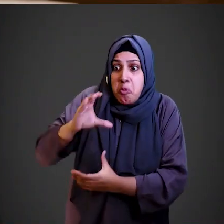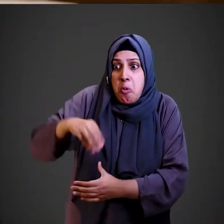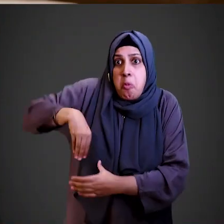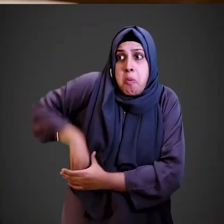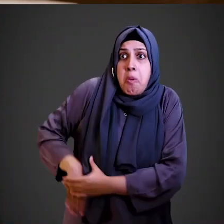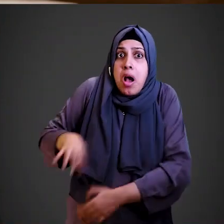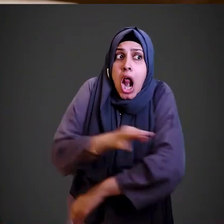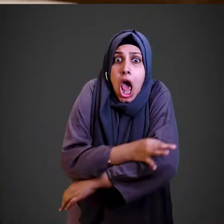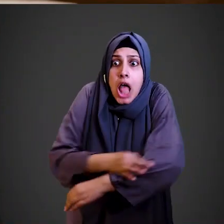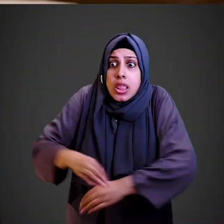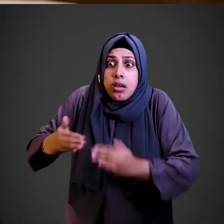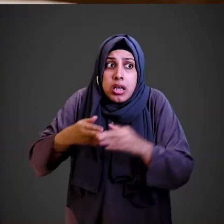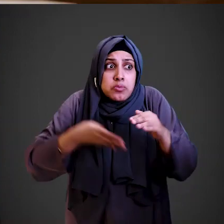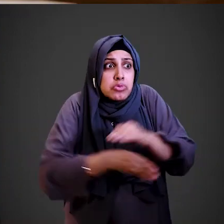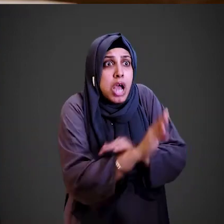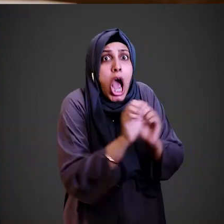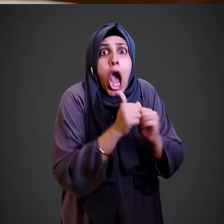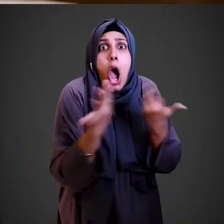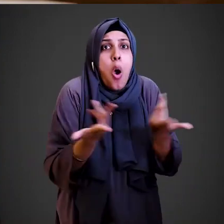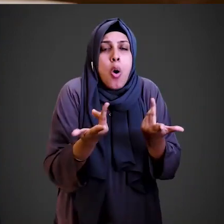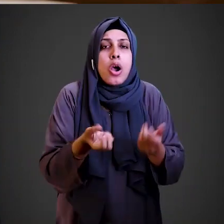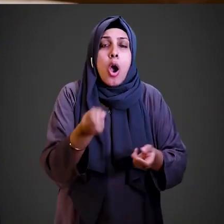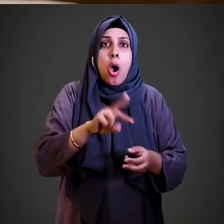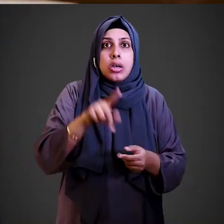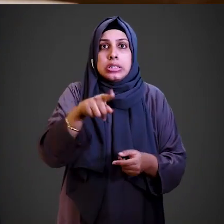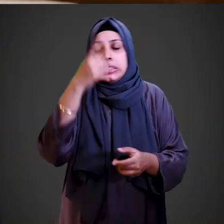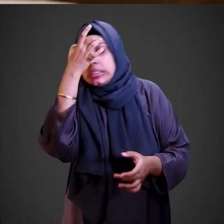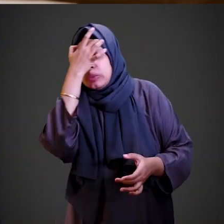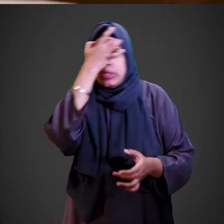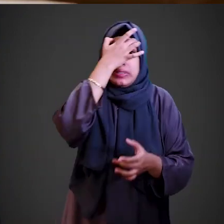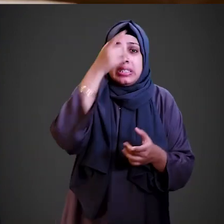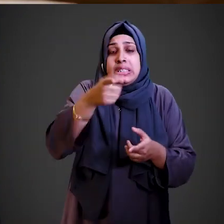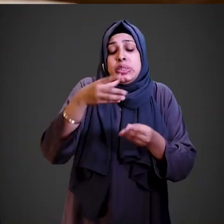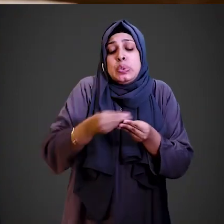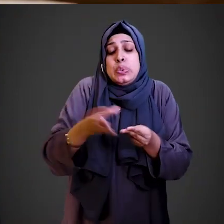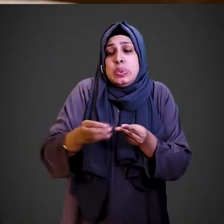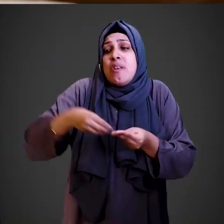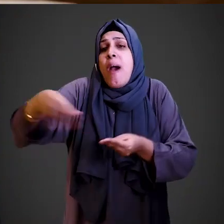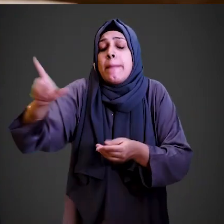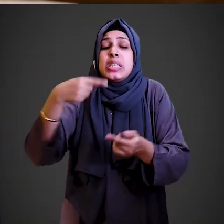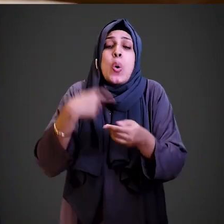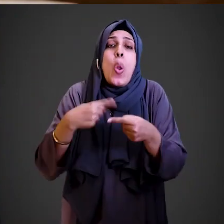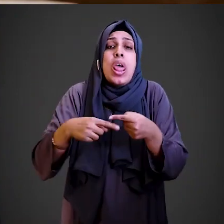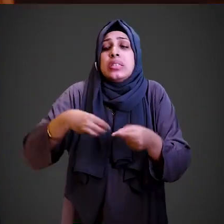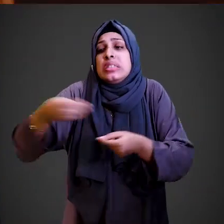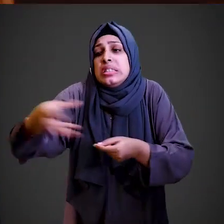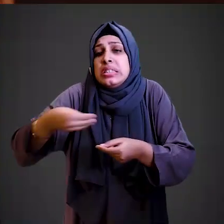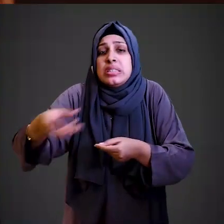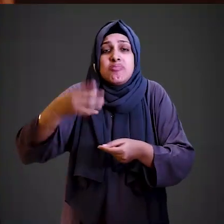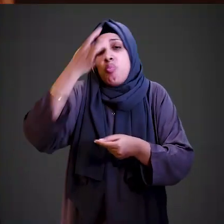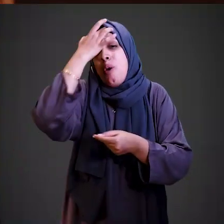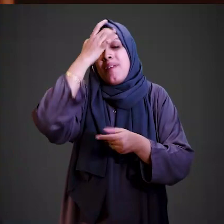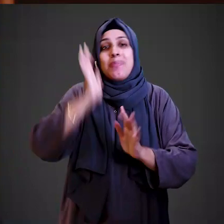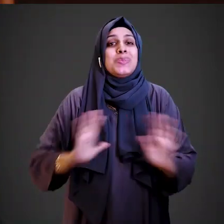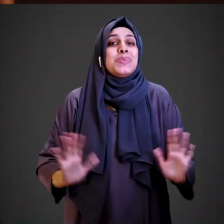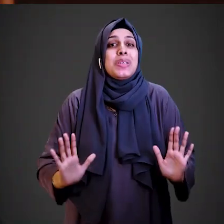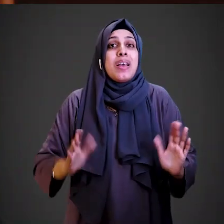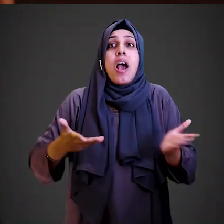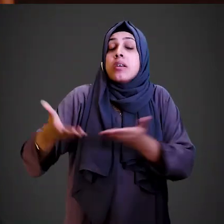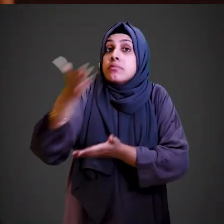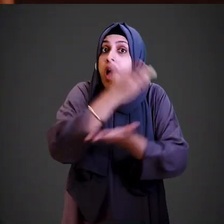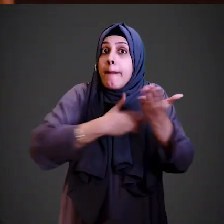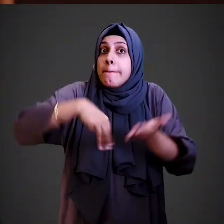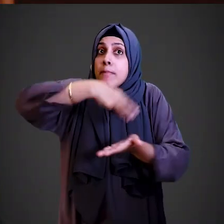वो कैश रात को घर कैसे लेके जाना है और ना आपको ये झंझट होगी कि आपने लूज़ चेंज उनको देना है हर वक्त। तो वो ममालिक जहाँ